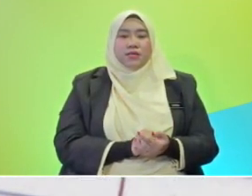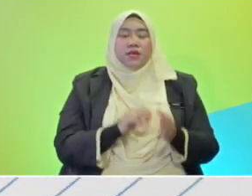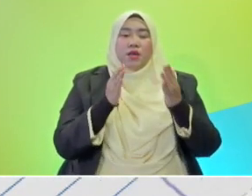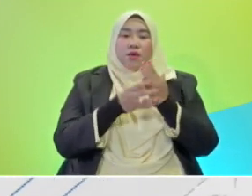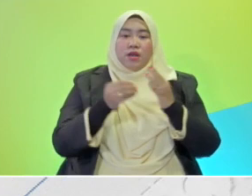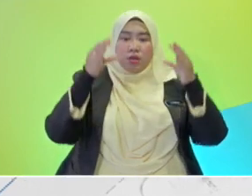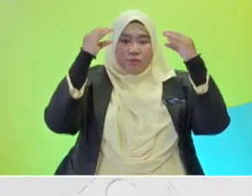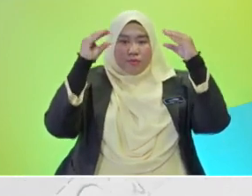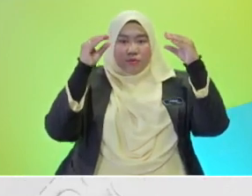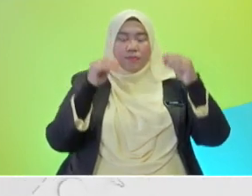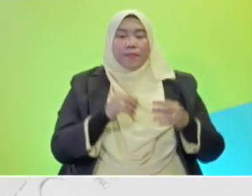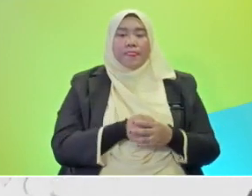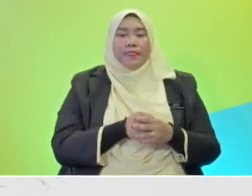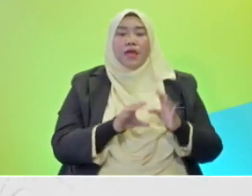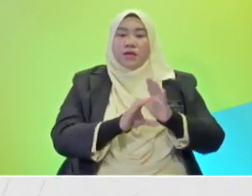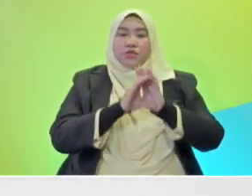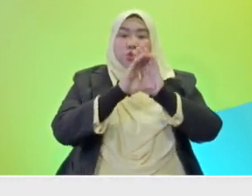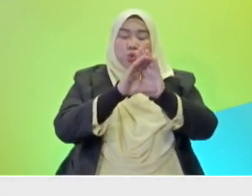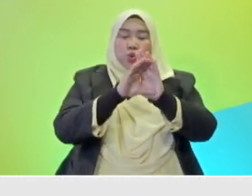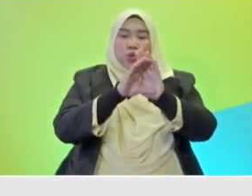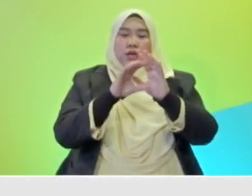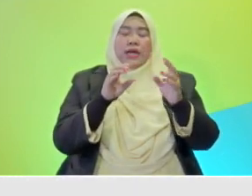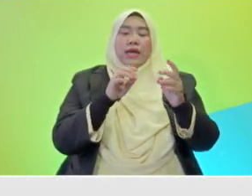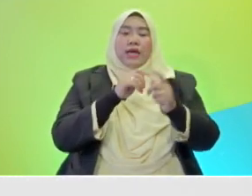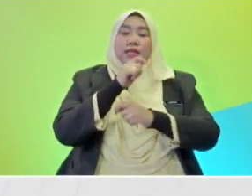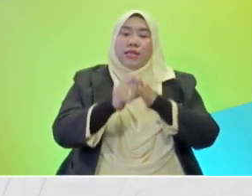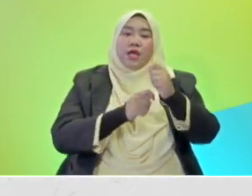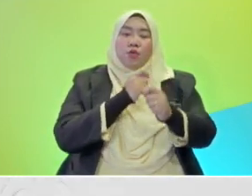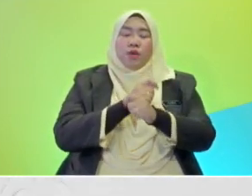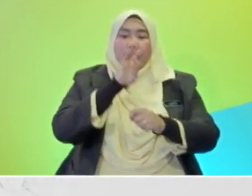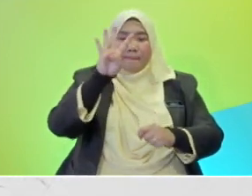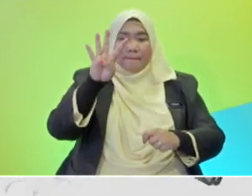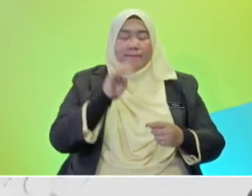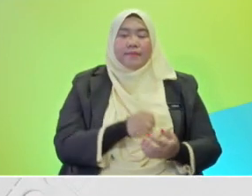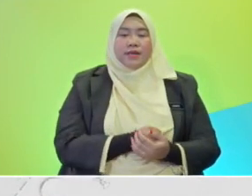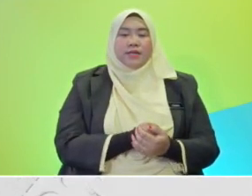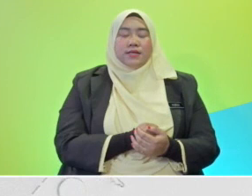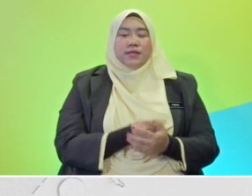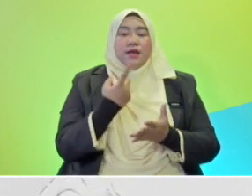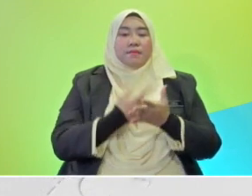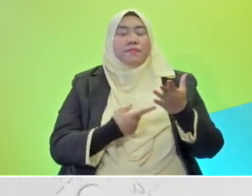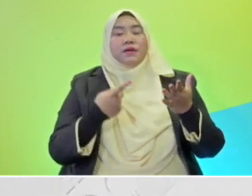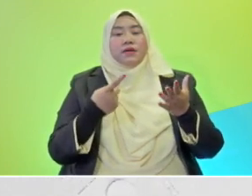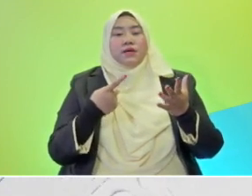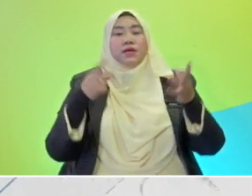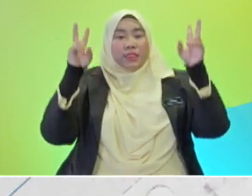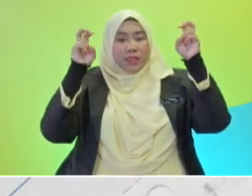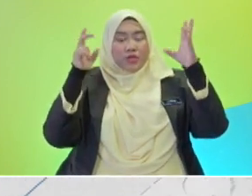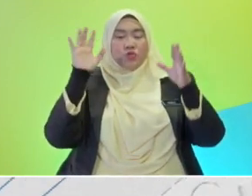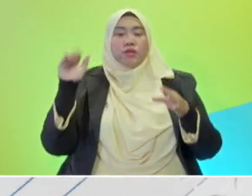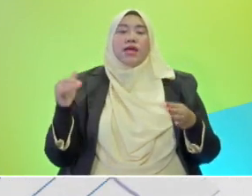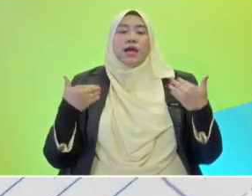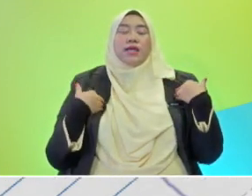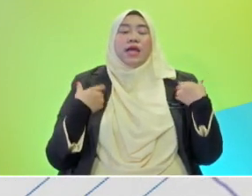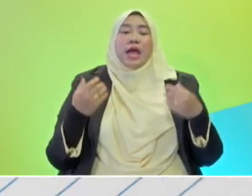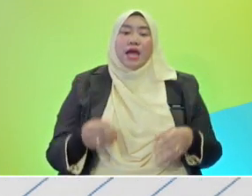tengok template tahun 4 sejarah kayak Caesar di mana tajo yang adil dalam dspp merupakan lima